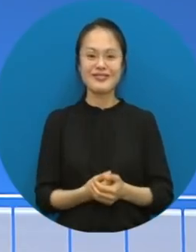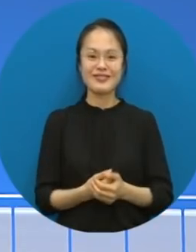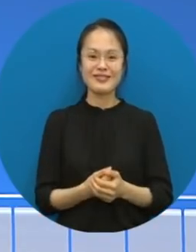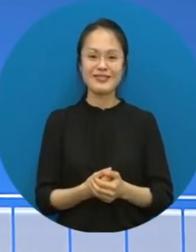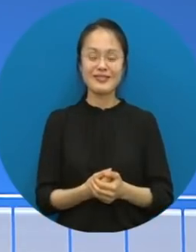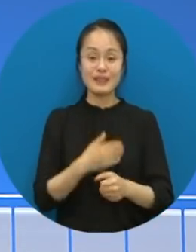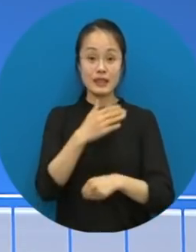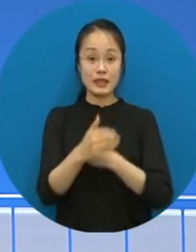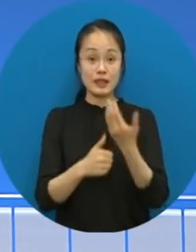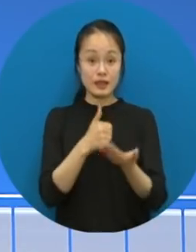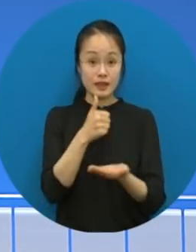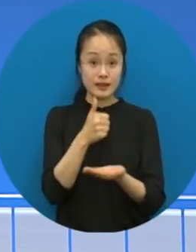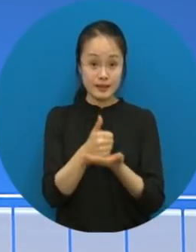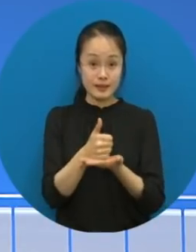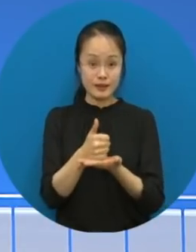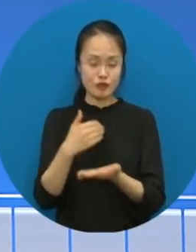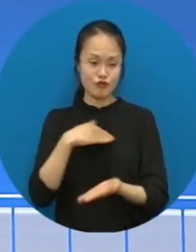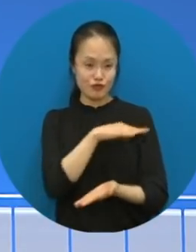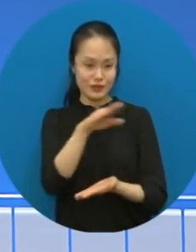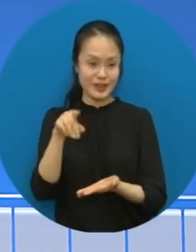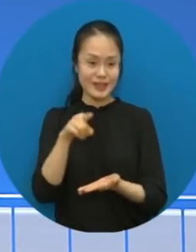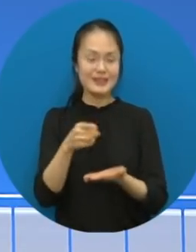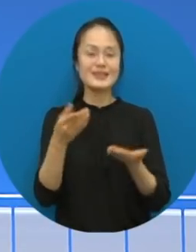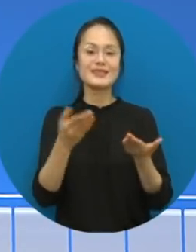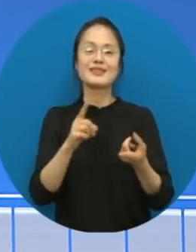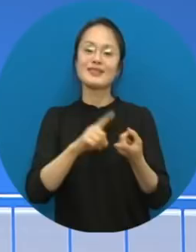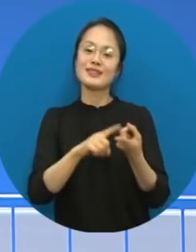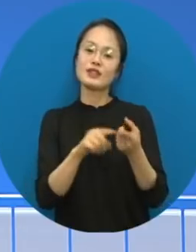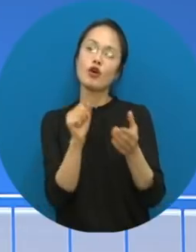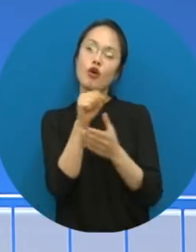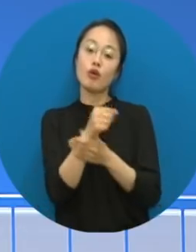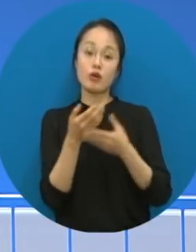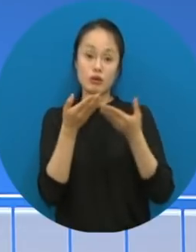하나님께서 우리에게도 그 일을 허락하셨습니다.